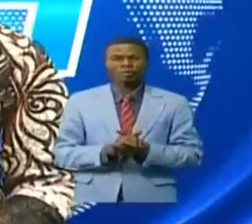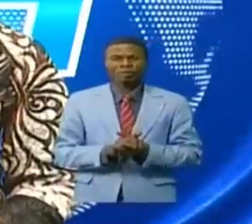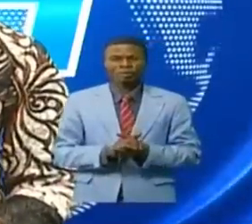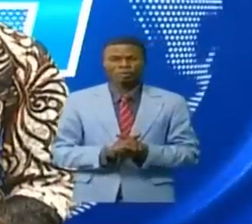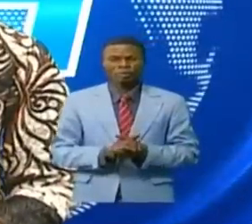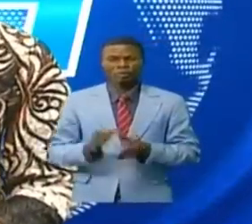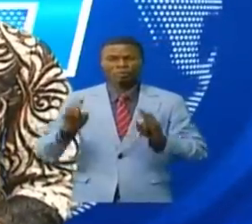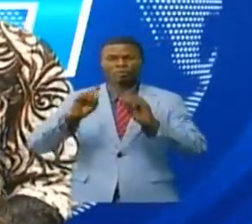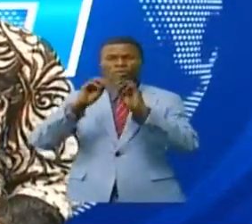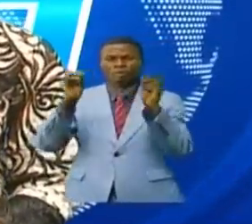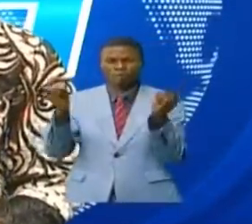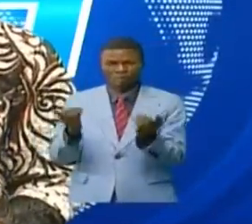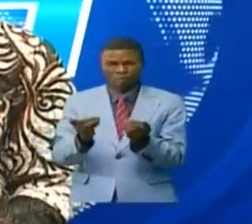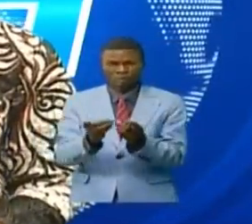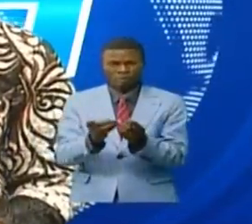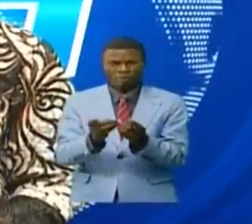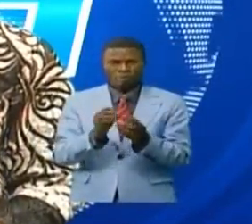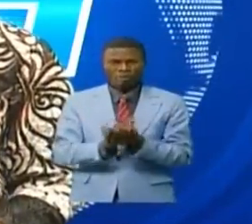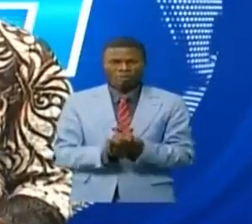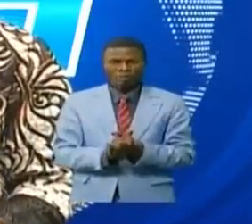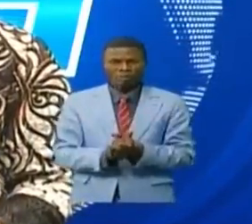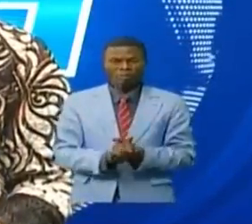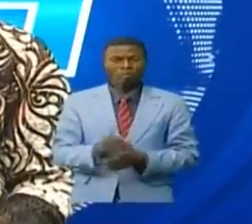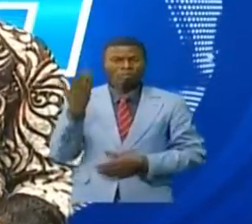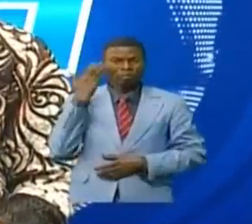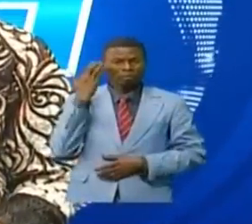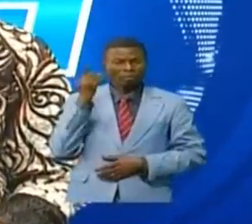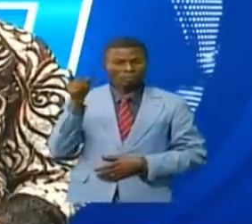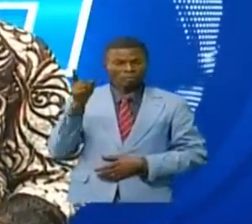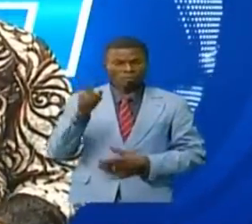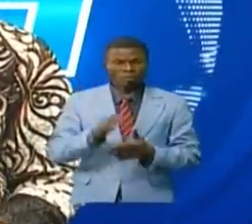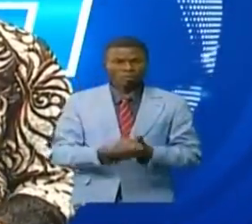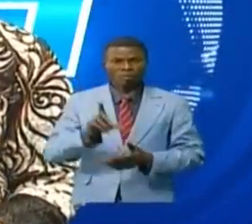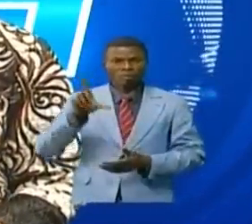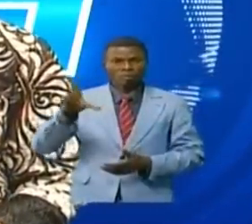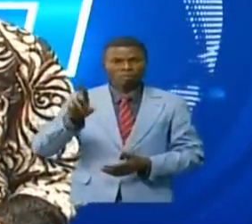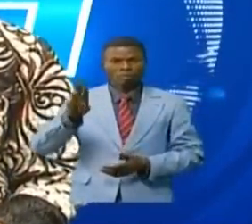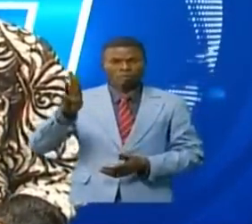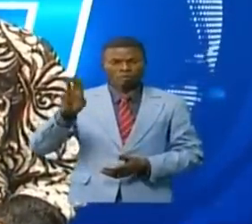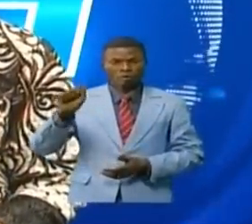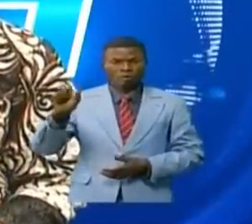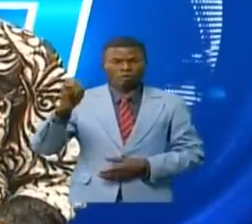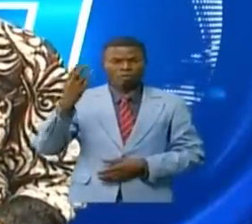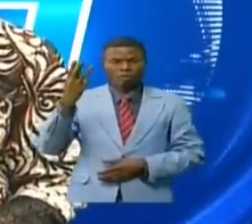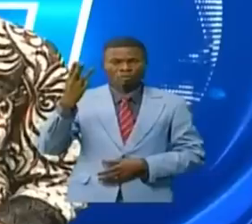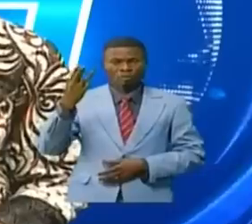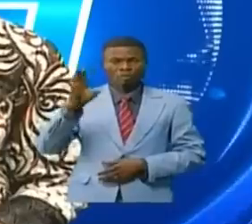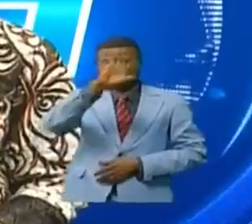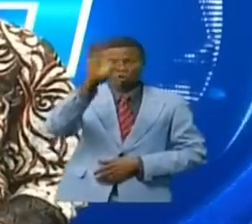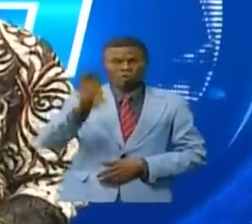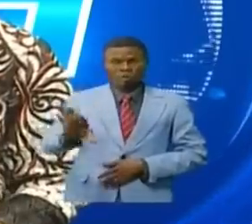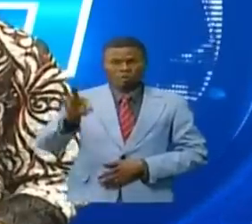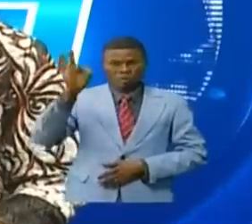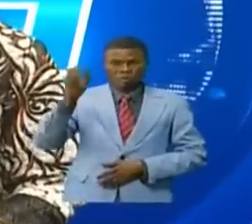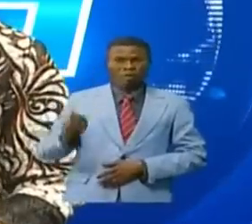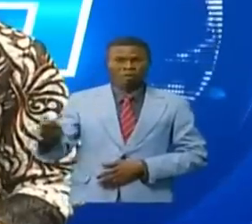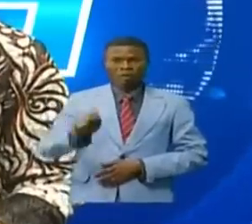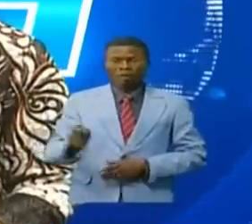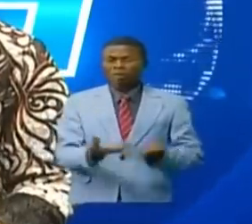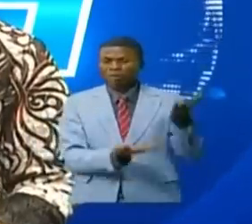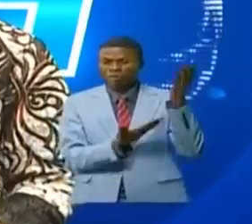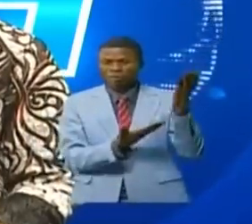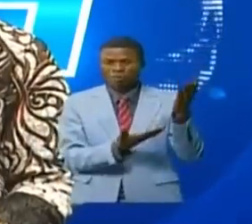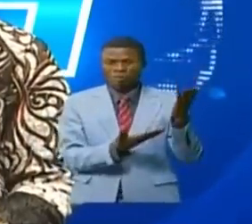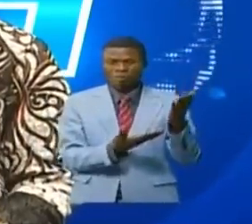Une délégation. Ganza, Timbulu, Luisa et Dibataï sont là les trois communes choisies comme des territoires pilotes pour